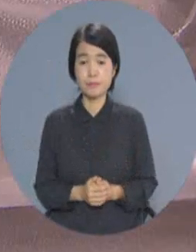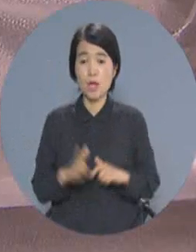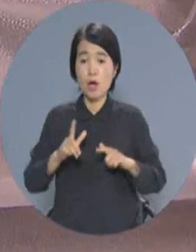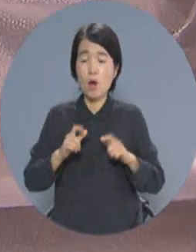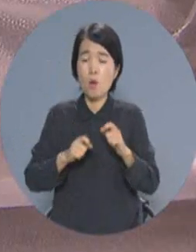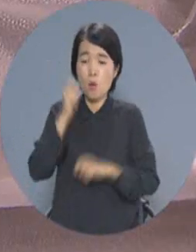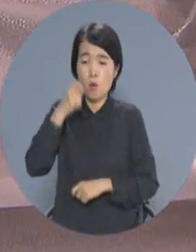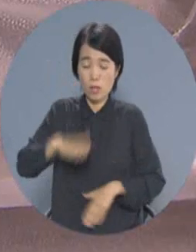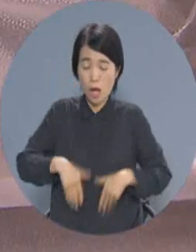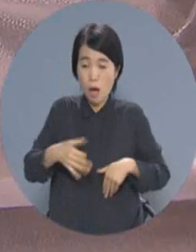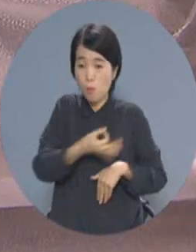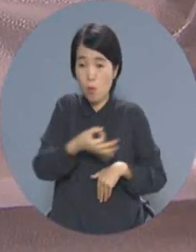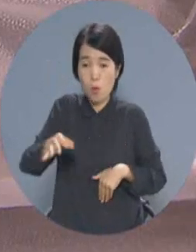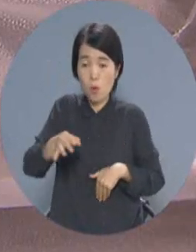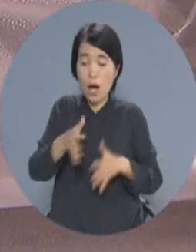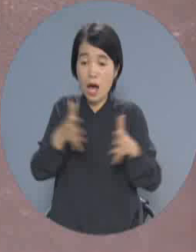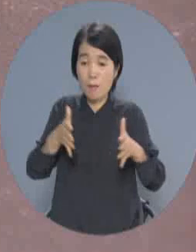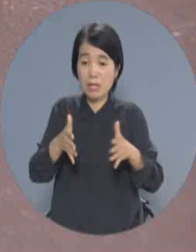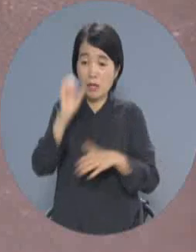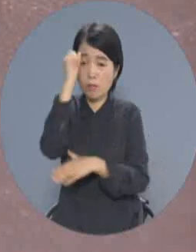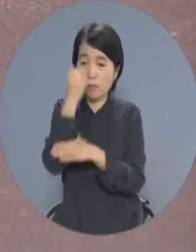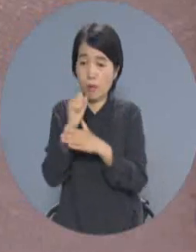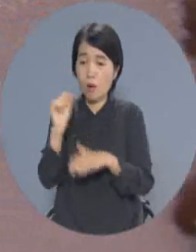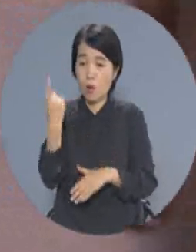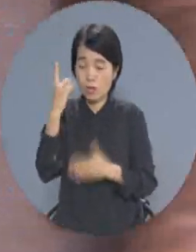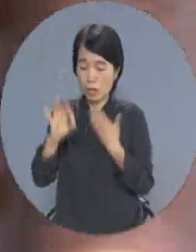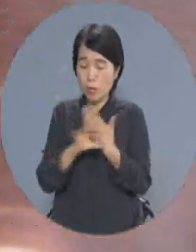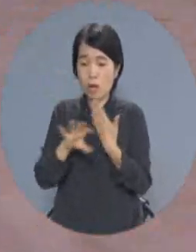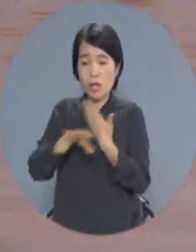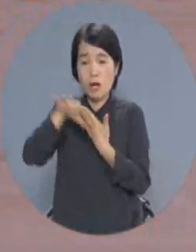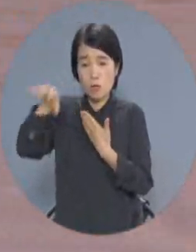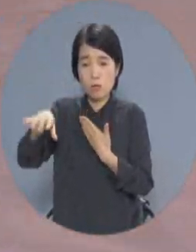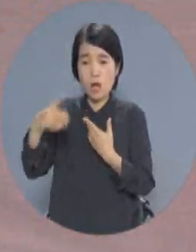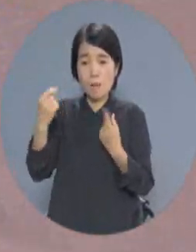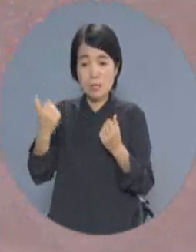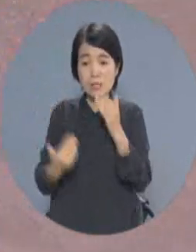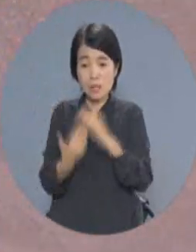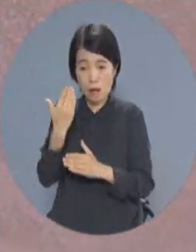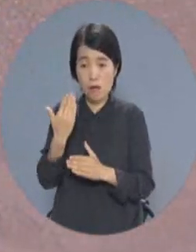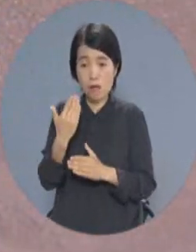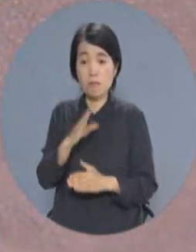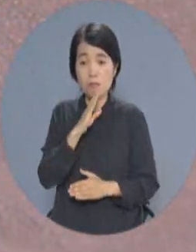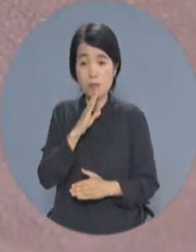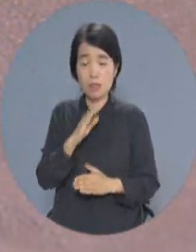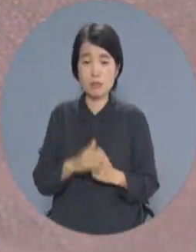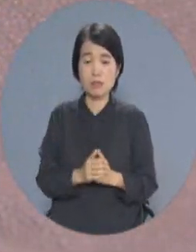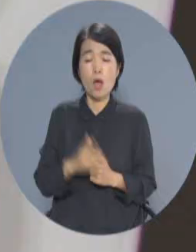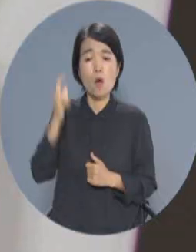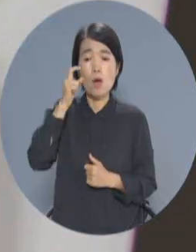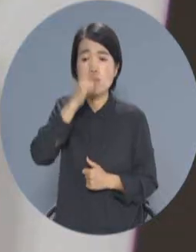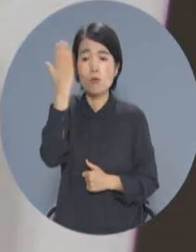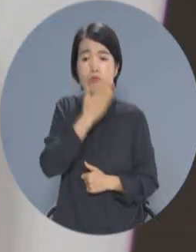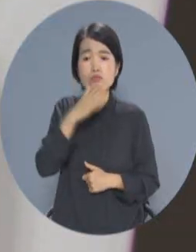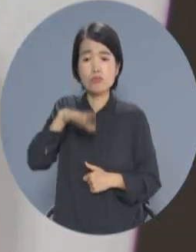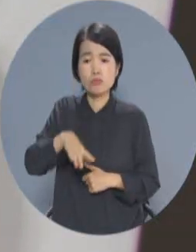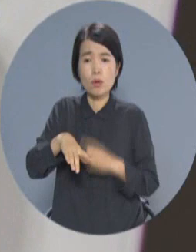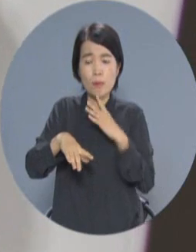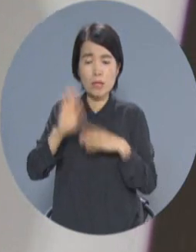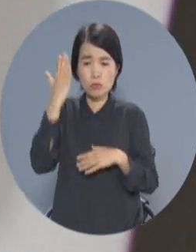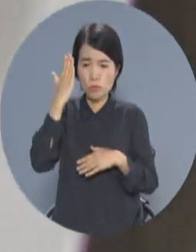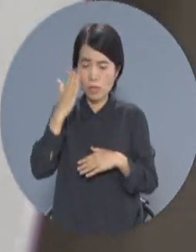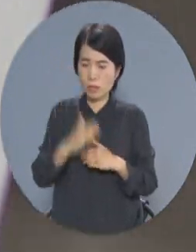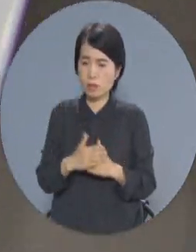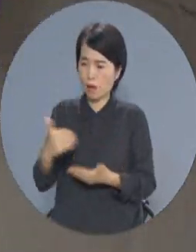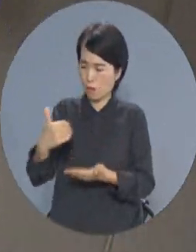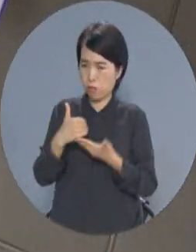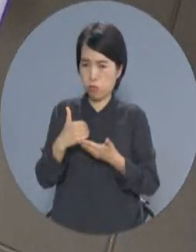오래된 보일러나 아파트 건물이 원인이라면 다른 지역에서도 비슷한 일이 발생해야 하는데 왜 여수에만 최근 들어 관련